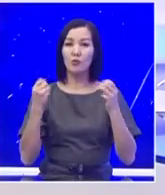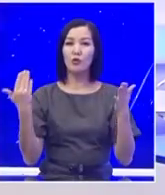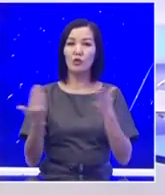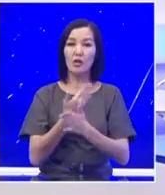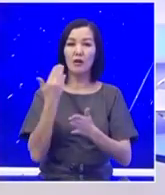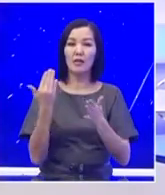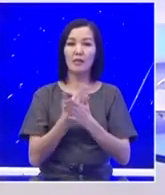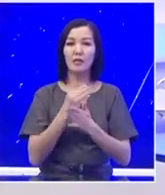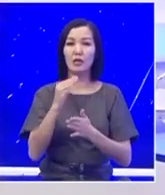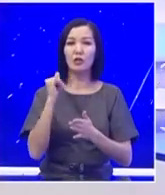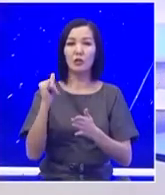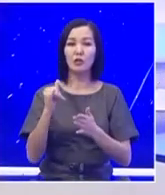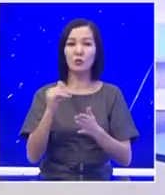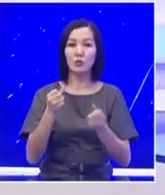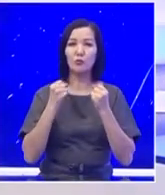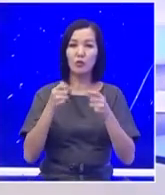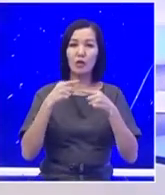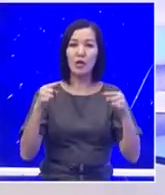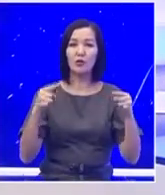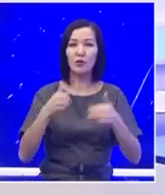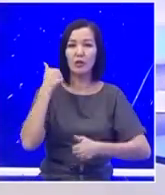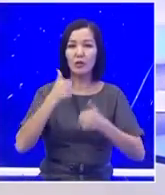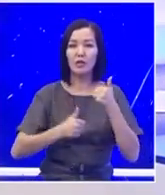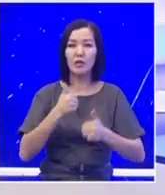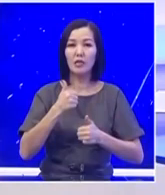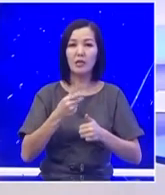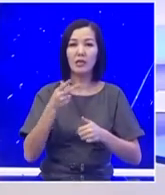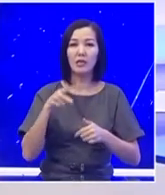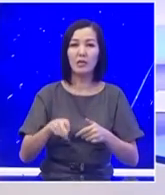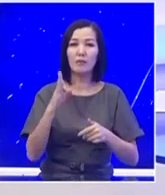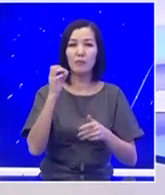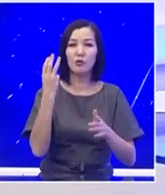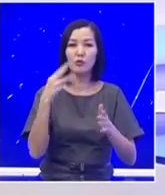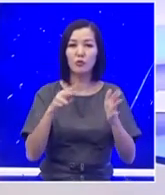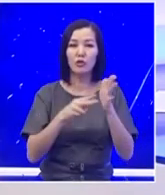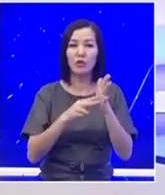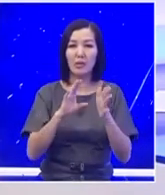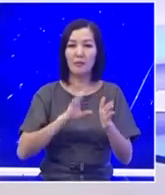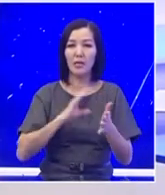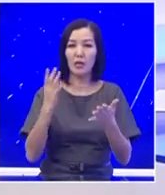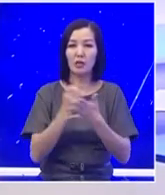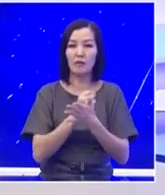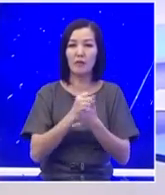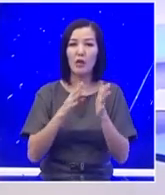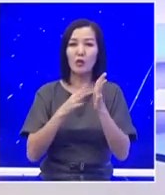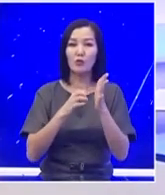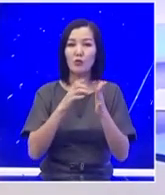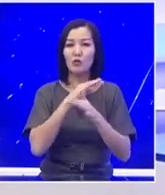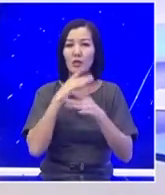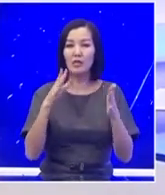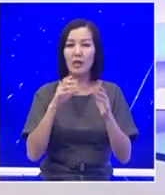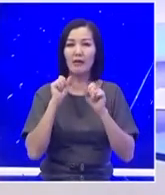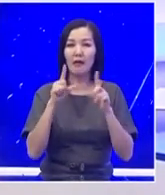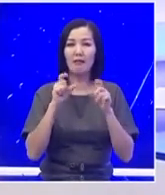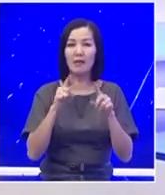Жетісу өңірінің спортшылары былтыр түрлі деңгейде өткен жарыстардан 2537 медаль жеңіп алды. Оның 900-ден астамы